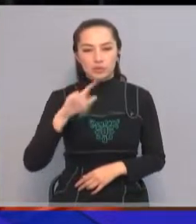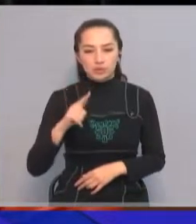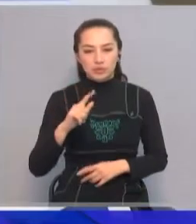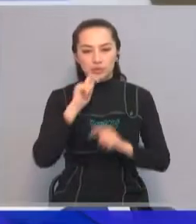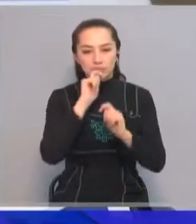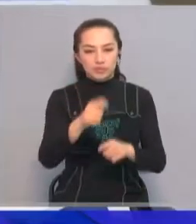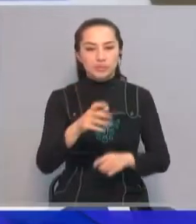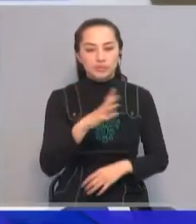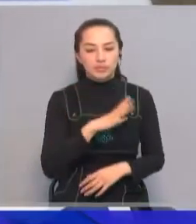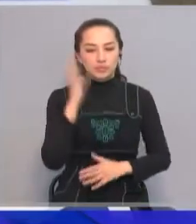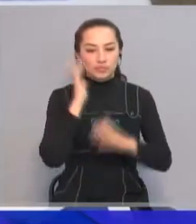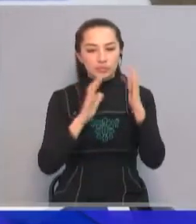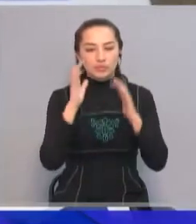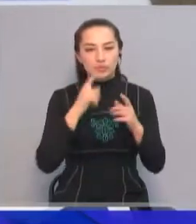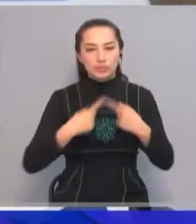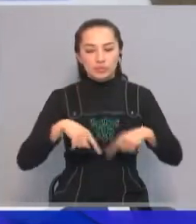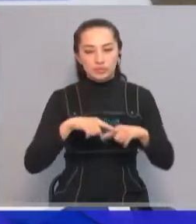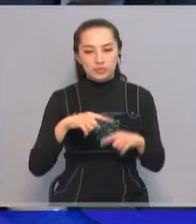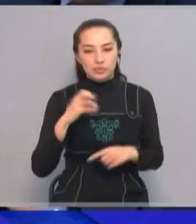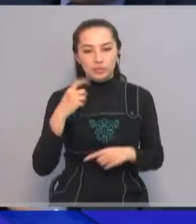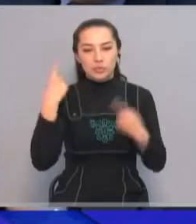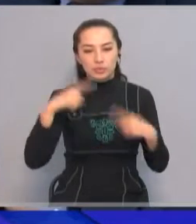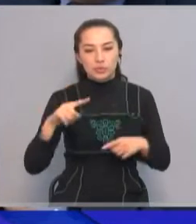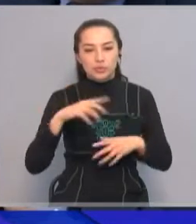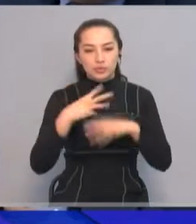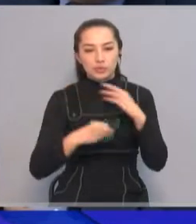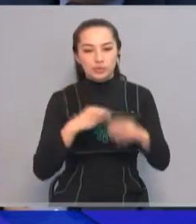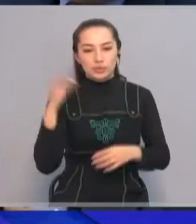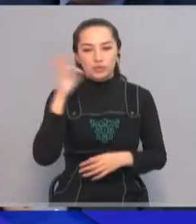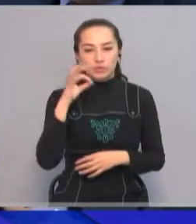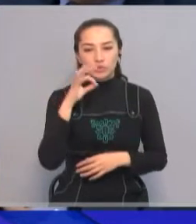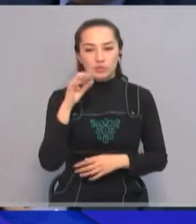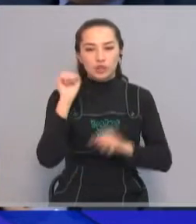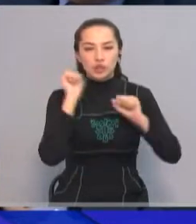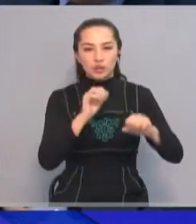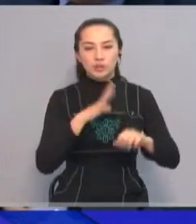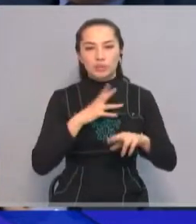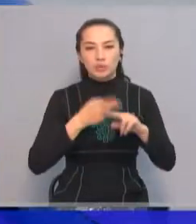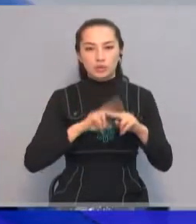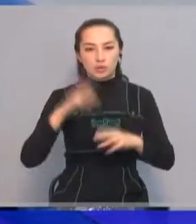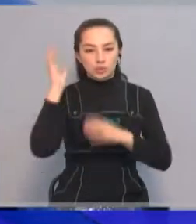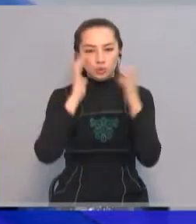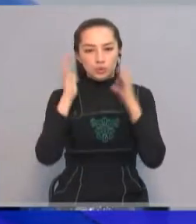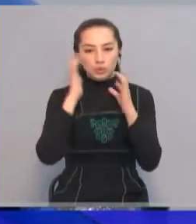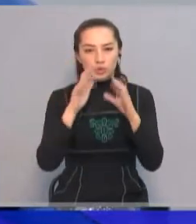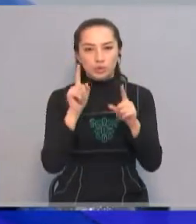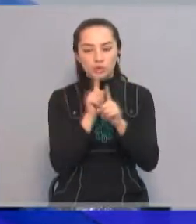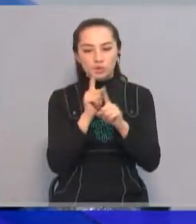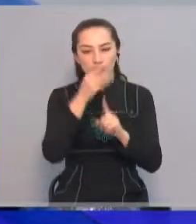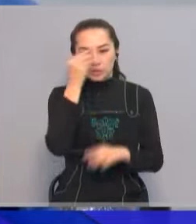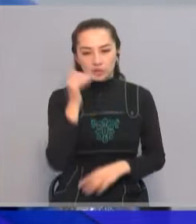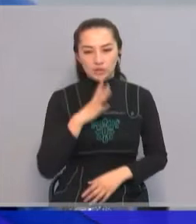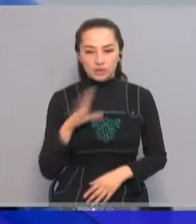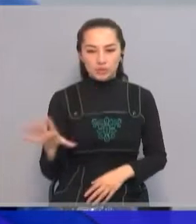сертификатын табыстаған университет ұжымы, өзге де әлемдік деңгейдегі додаларда ел намысын қорғап жүрген студенттерін де ұмыт